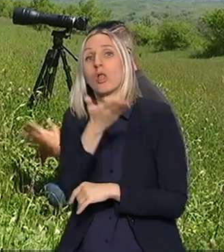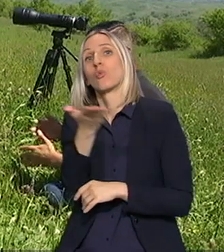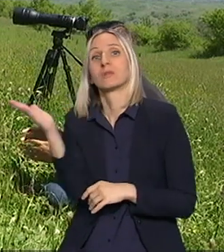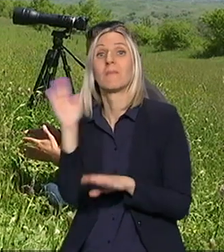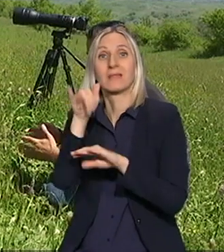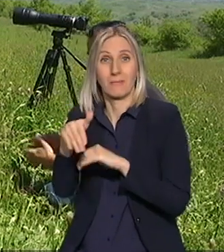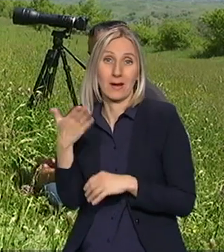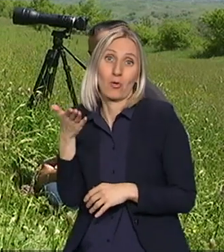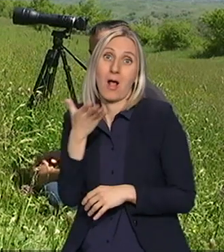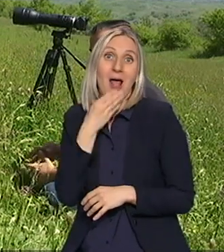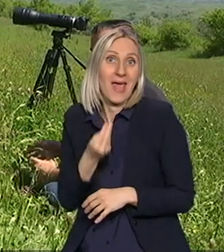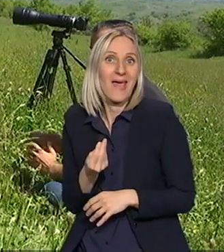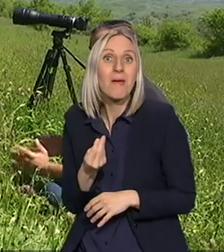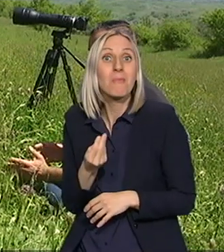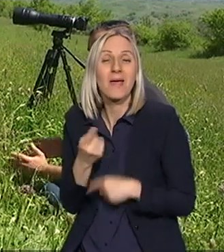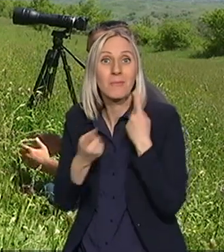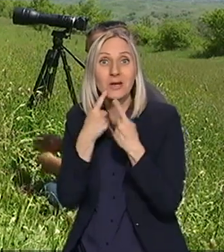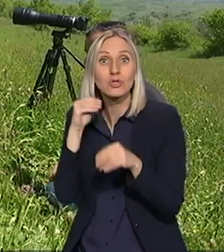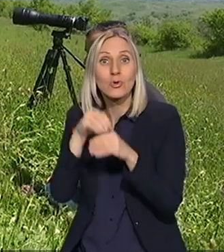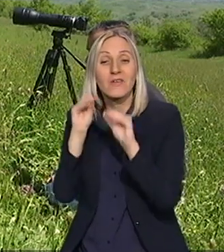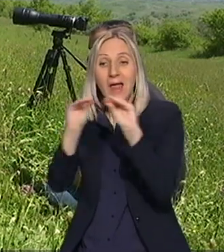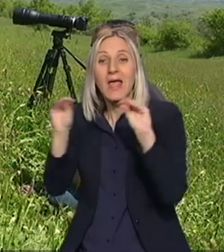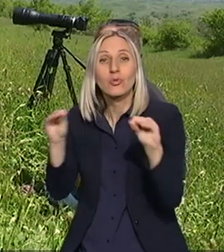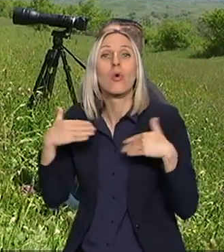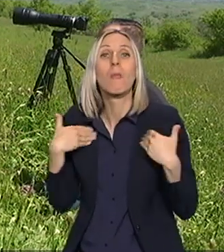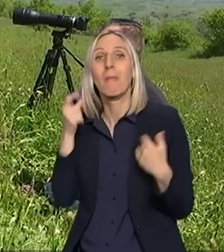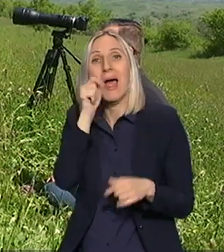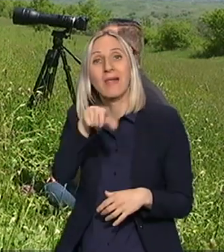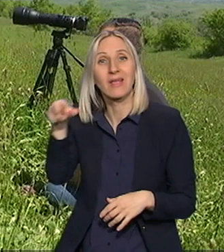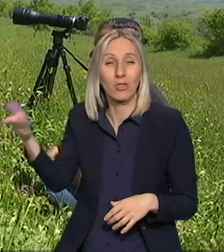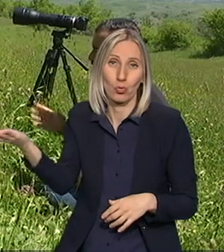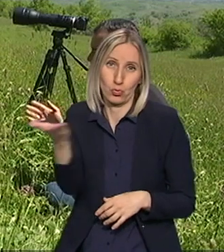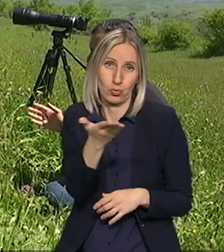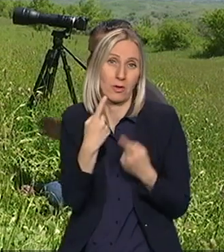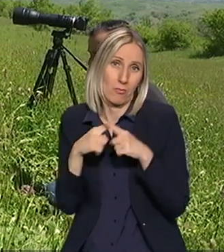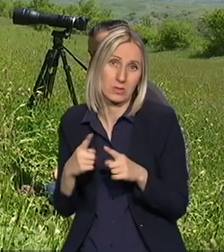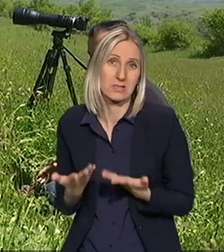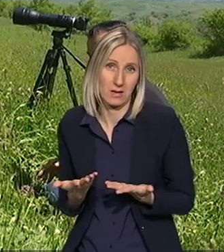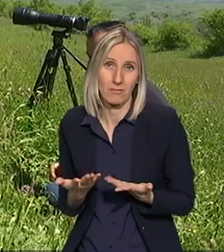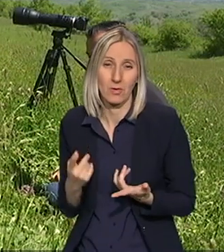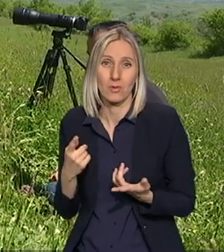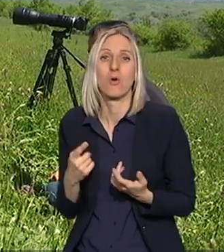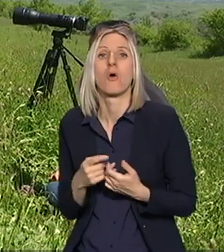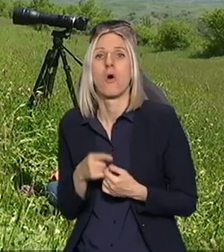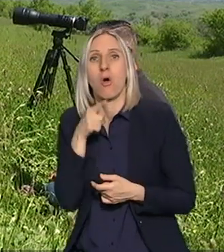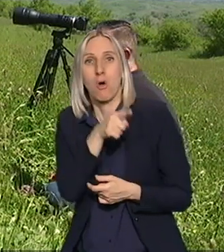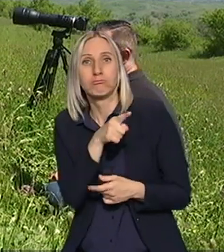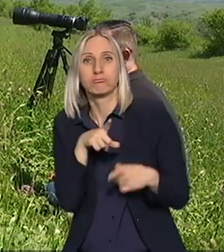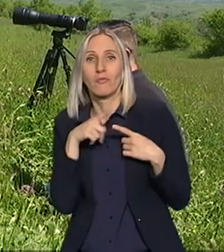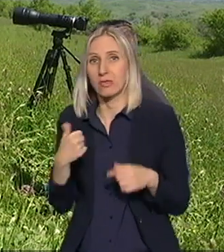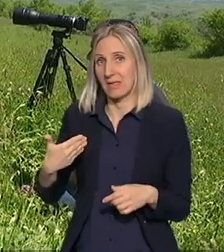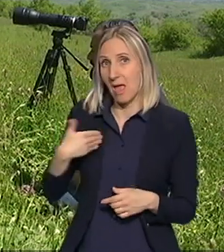te lepše strane priče edukujemo ljude i mlade pogotovo. On po pitanju faune, ja po pitanju flore, tako da